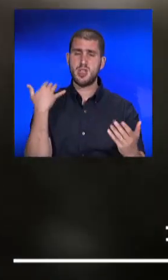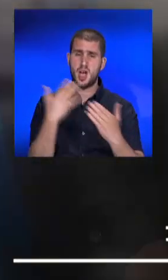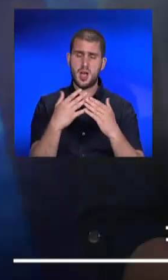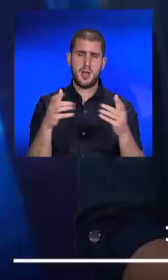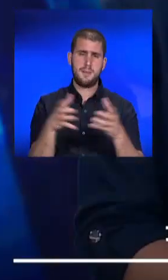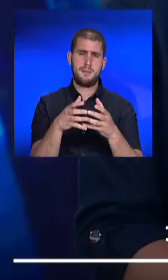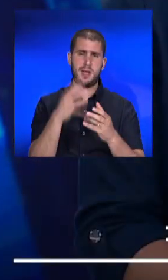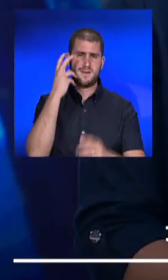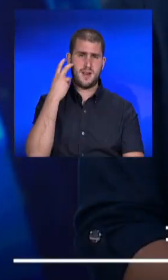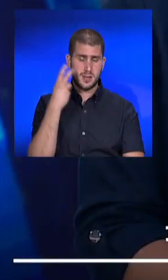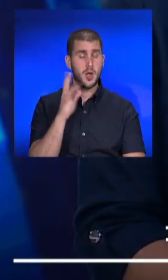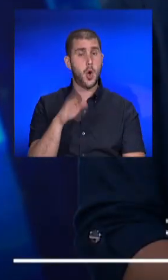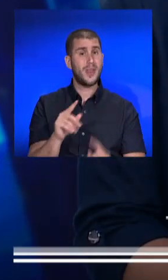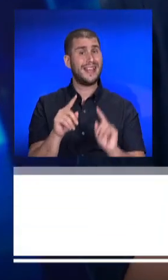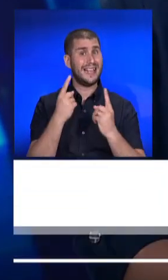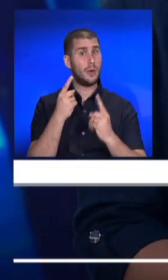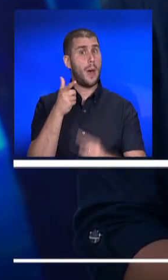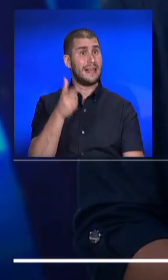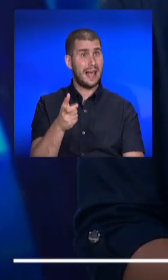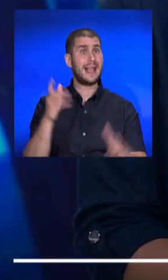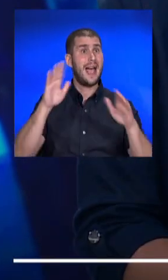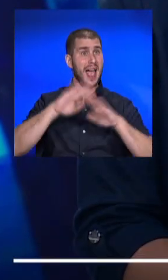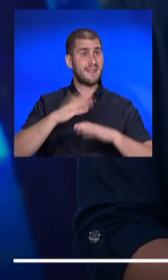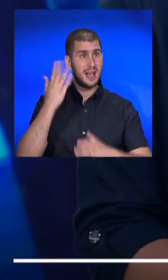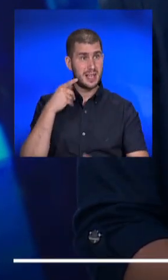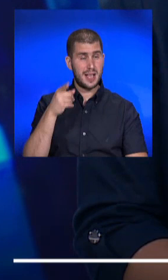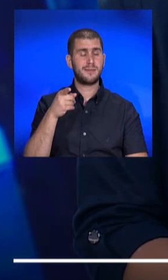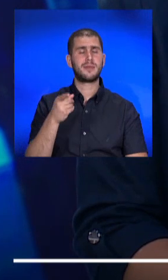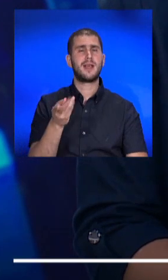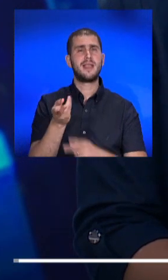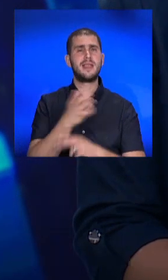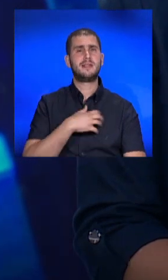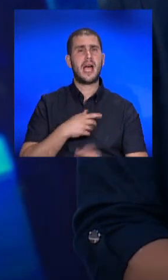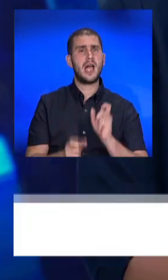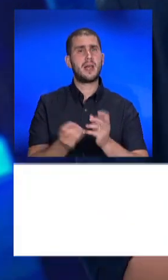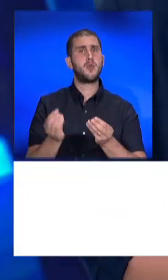הערבית. היה עוד אירוע ירי הערב, ובו נפצע אדם נוסף